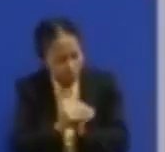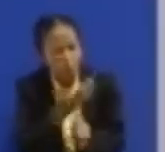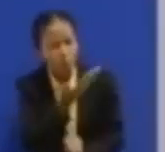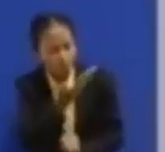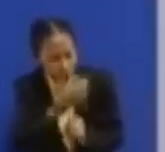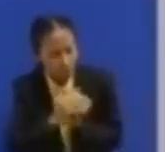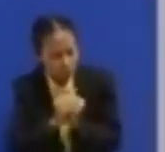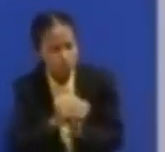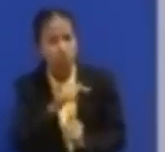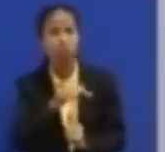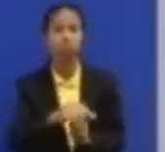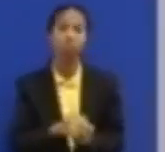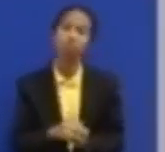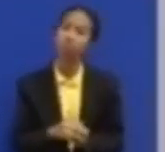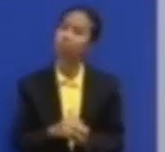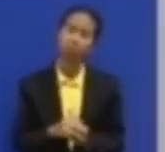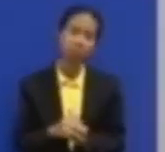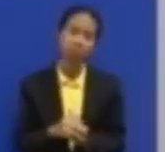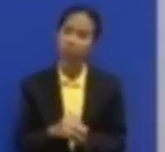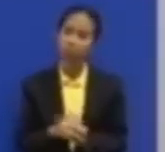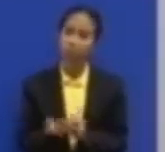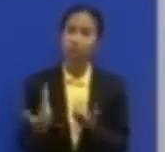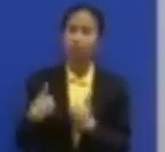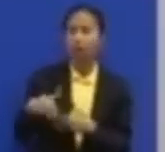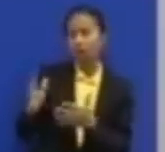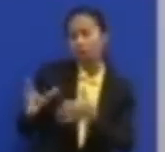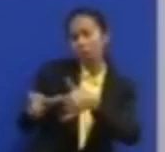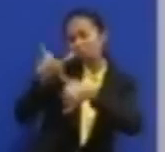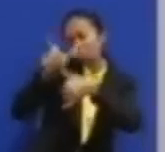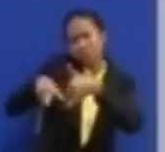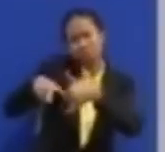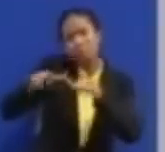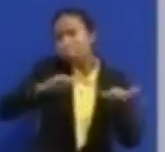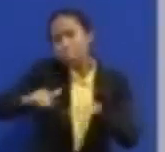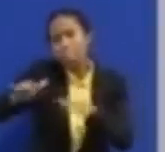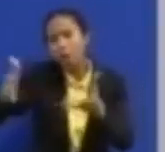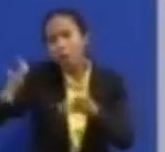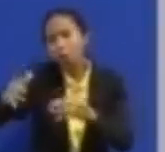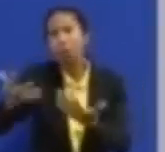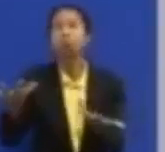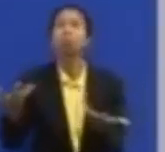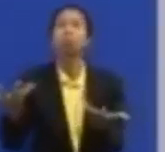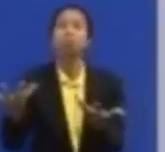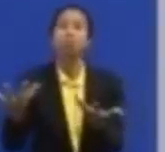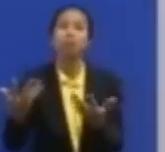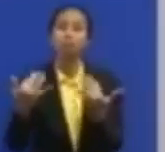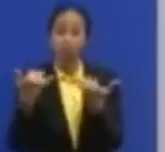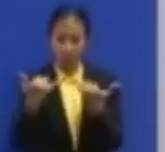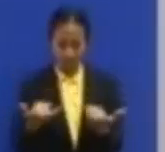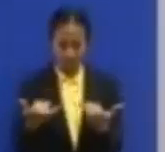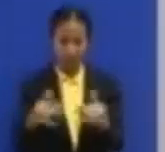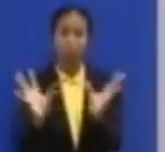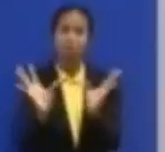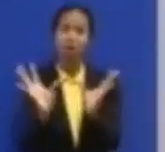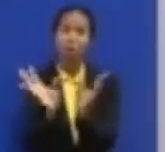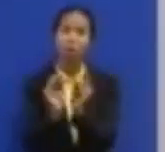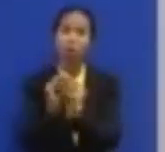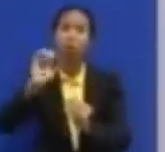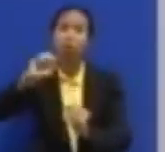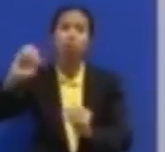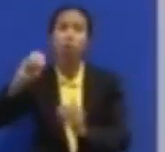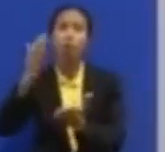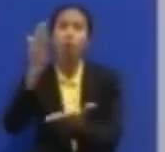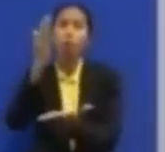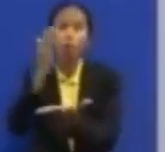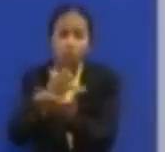าให้ความไม่พร้อมของบางคนมาหยุดยั้งการทำหน้าที่ของสภาเพ